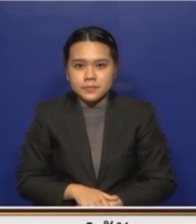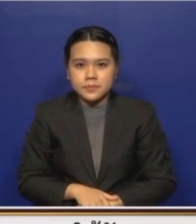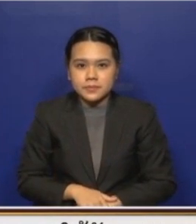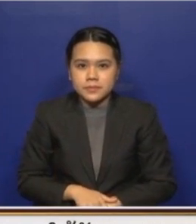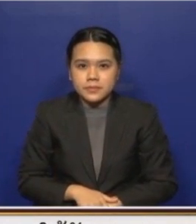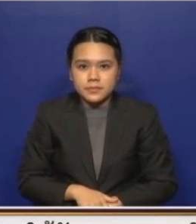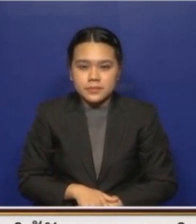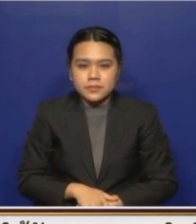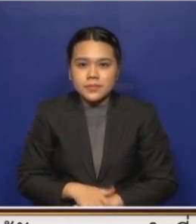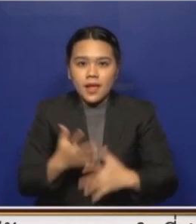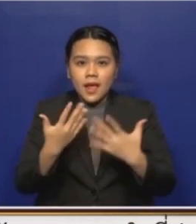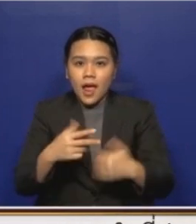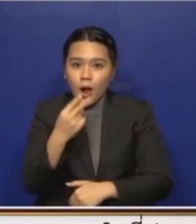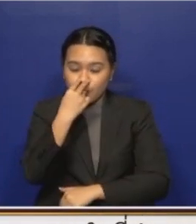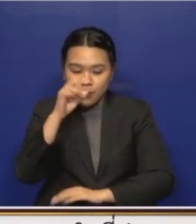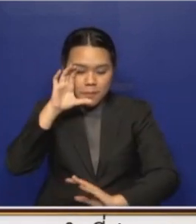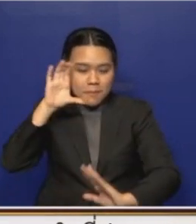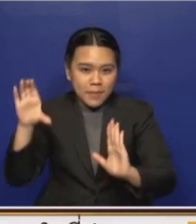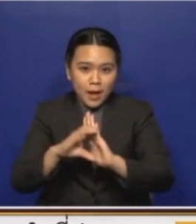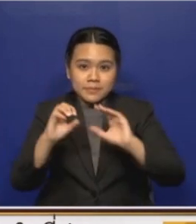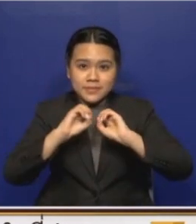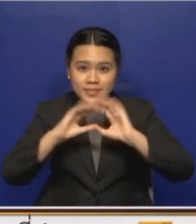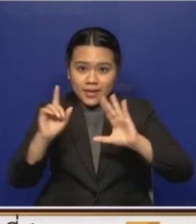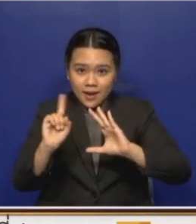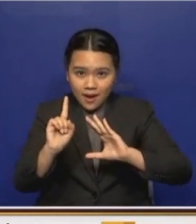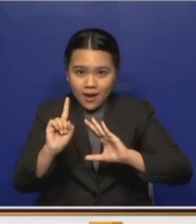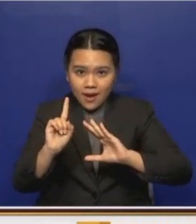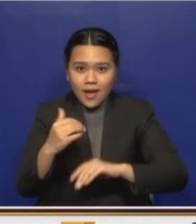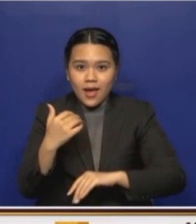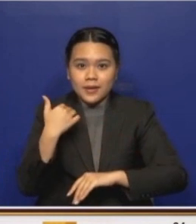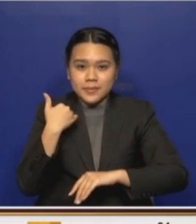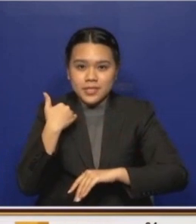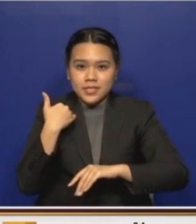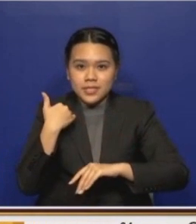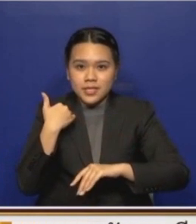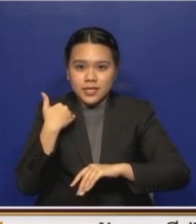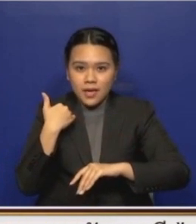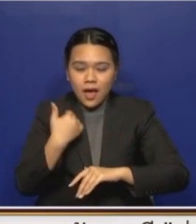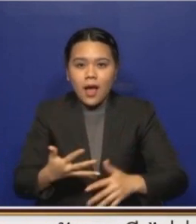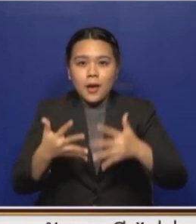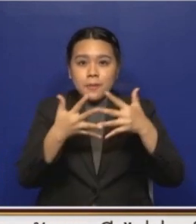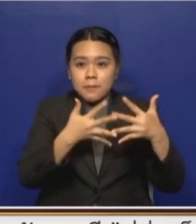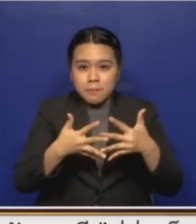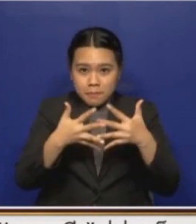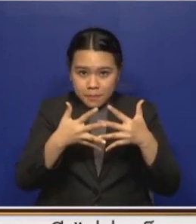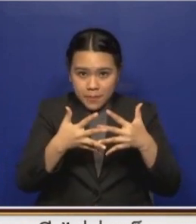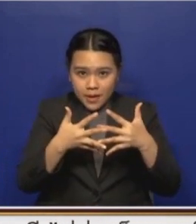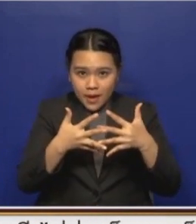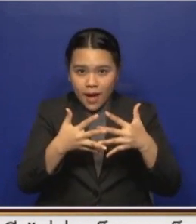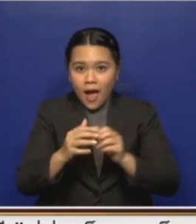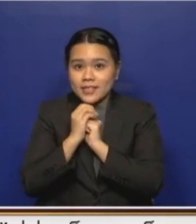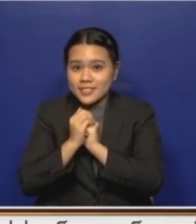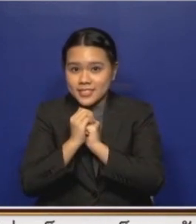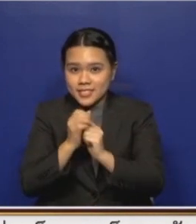ตัวทำการทำสงครามการค้าเนี่ยแล้วเราอยู่ตรงกลางเราวางตัวไม่ดีเนี่ยเกิดอะไรขึ้นท่